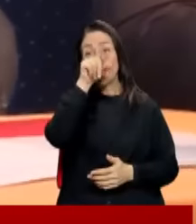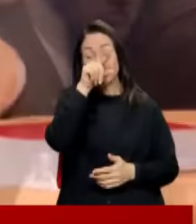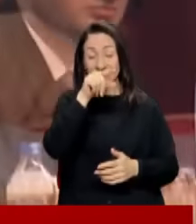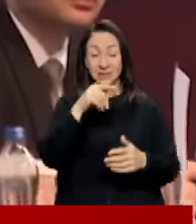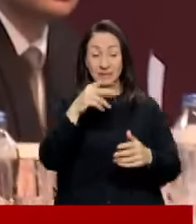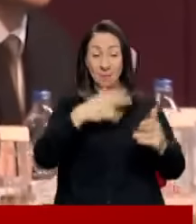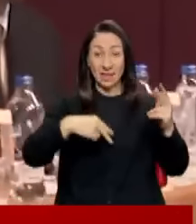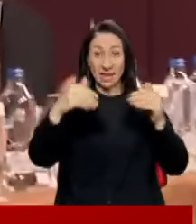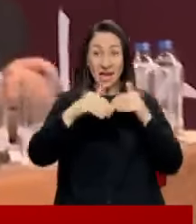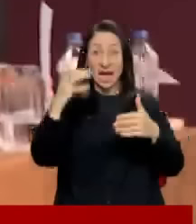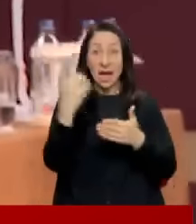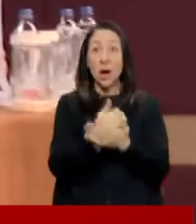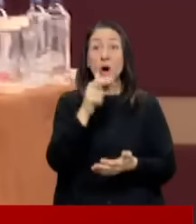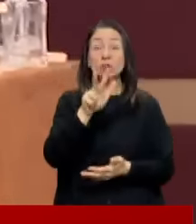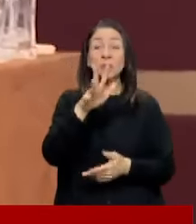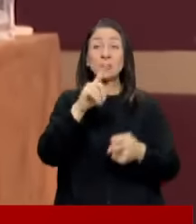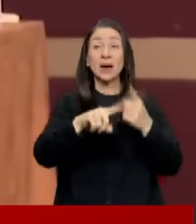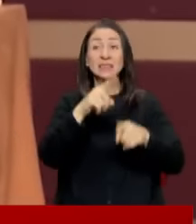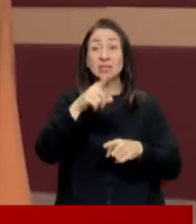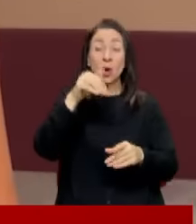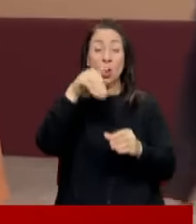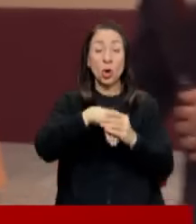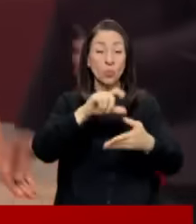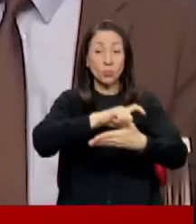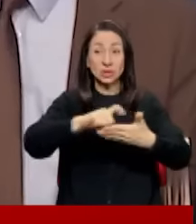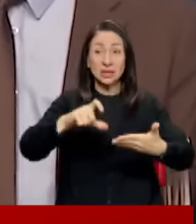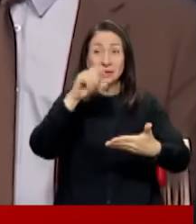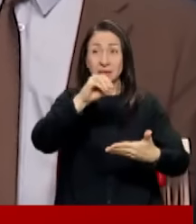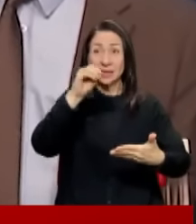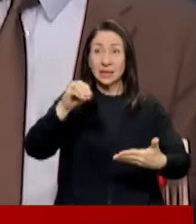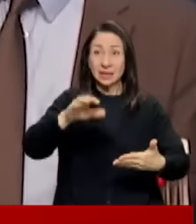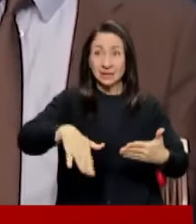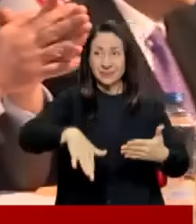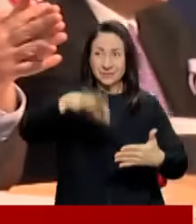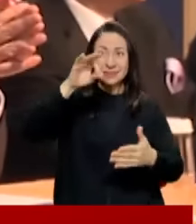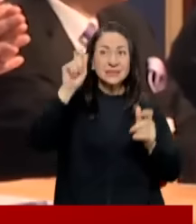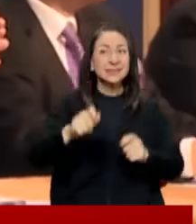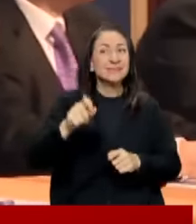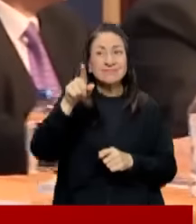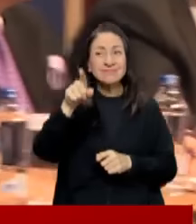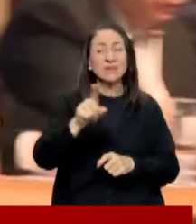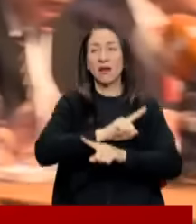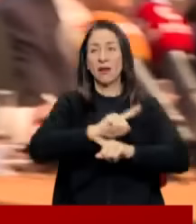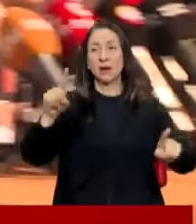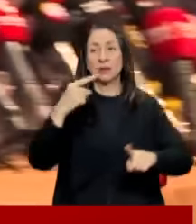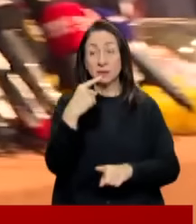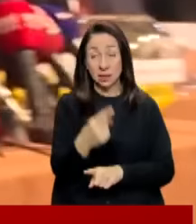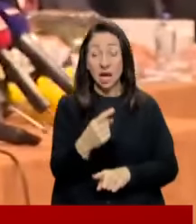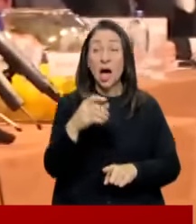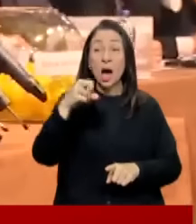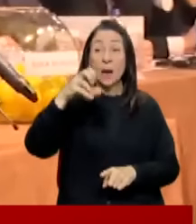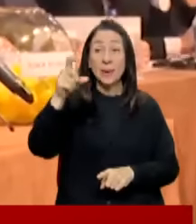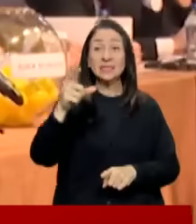seçimlerine girmeye hak kazanan 35 partinin oy pusulasındaki yerlerini belirlemek için yapılan kuraya itiraz etti. AK Parti temsilcisi